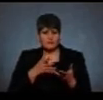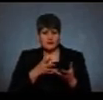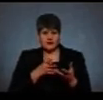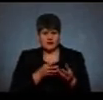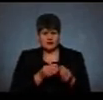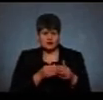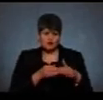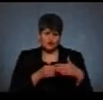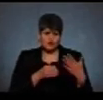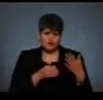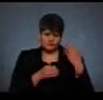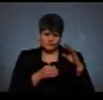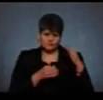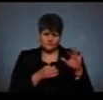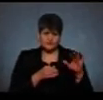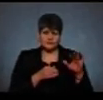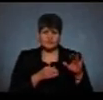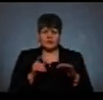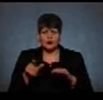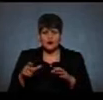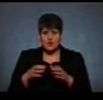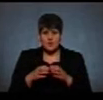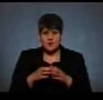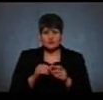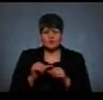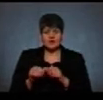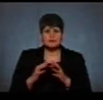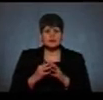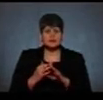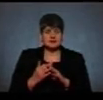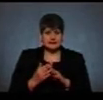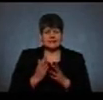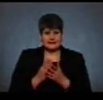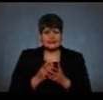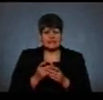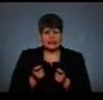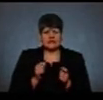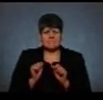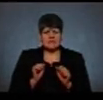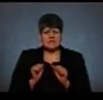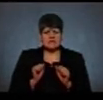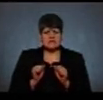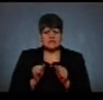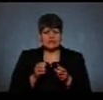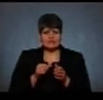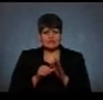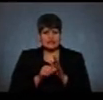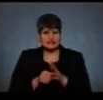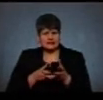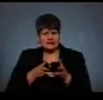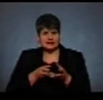ззовні на громади по деяких місцях, такий адміністративний трошки тиск, можна